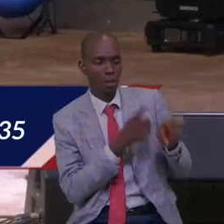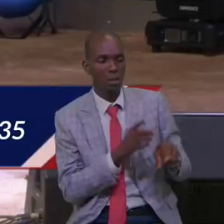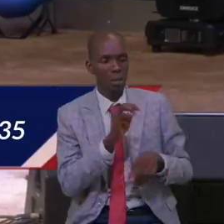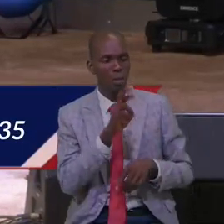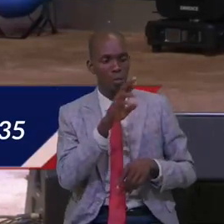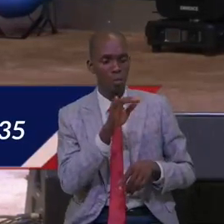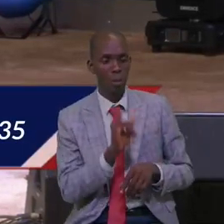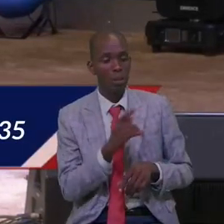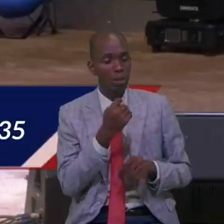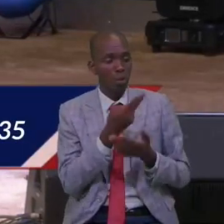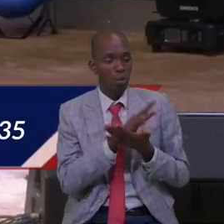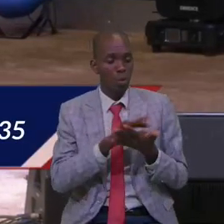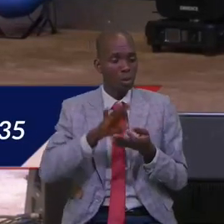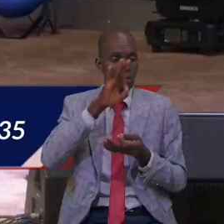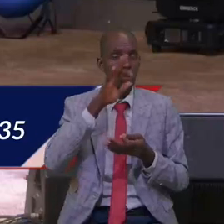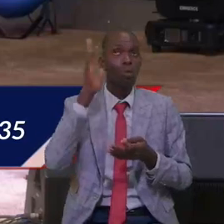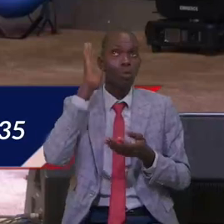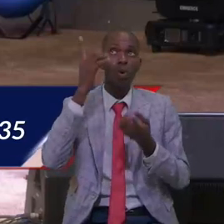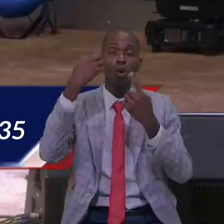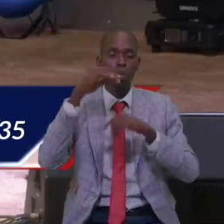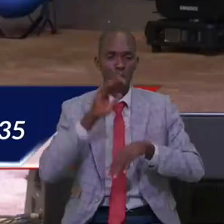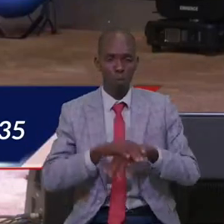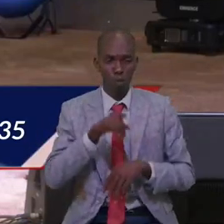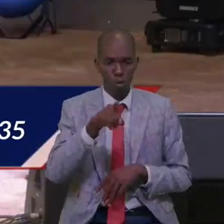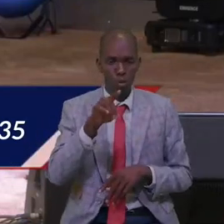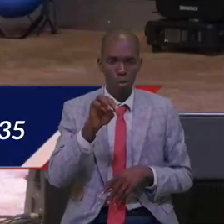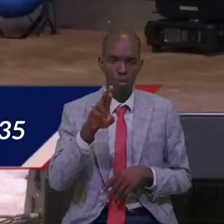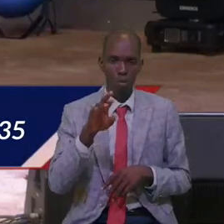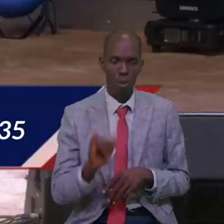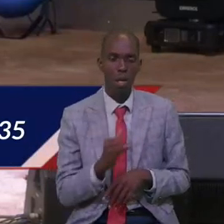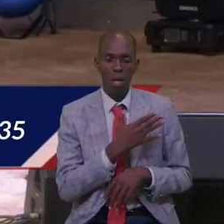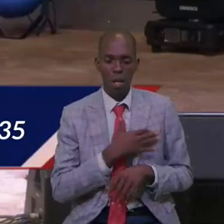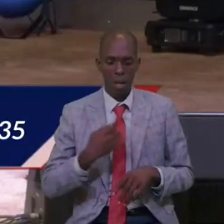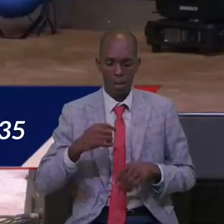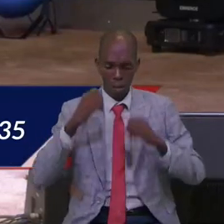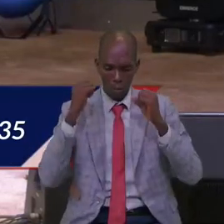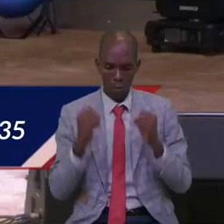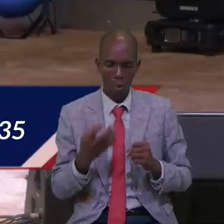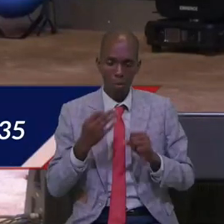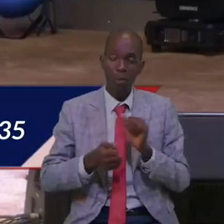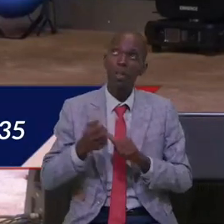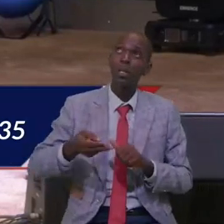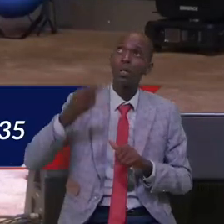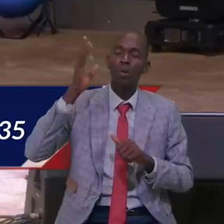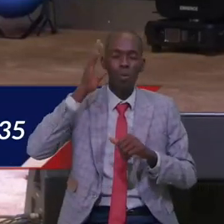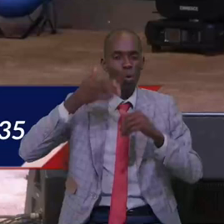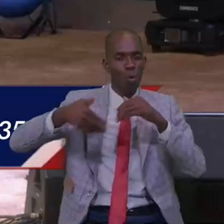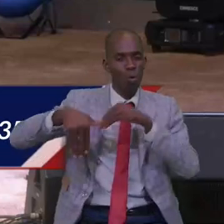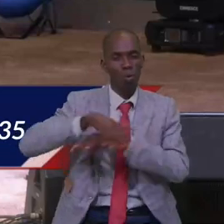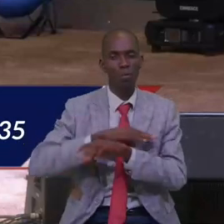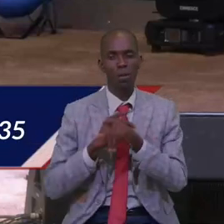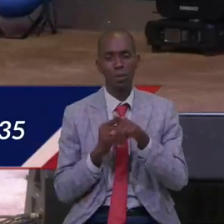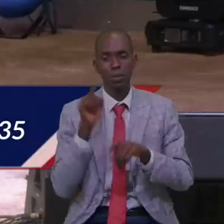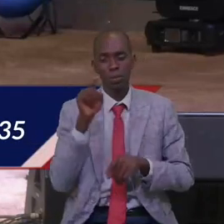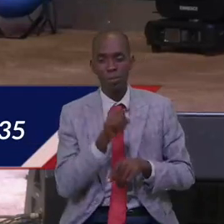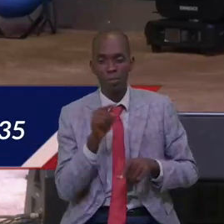Saint-Esprit viendra sur toi et la puissance du Très-Haut te couvrira de son ombre. C'est